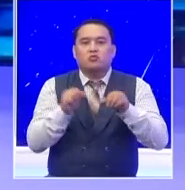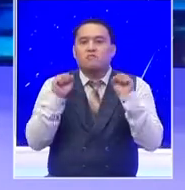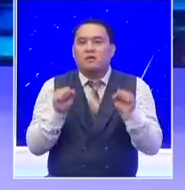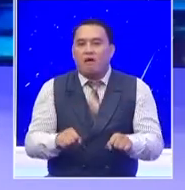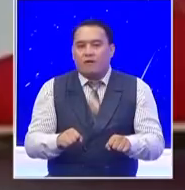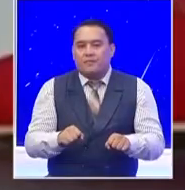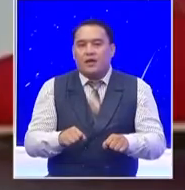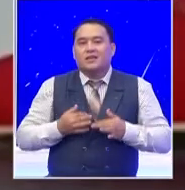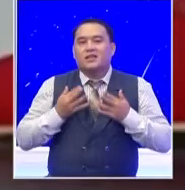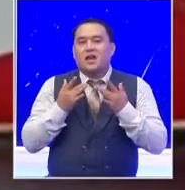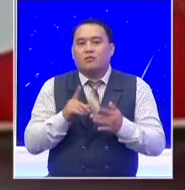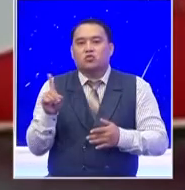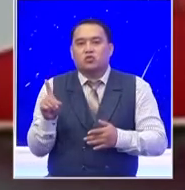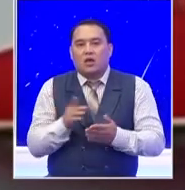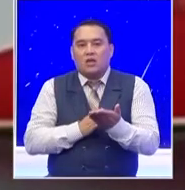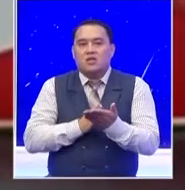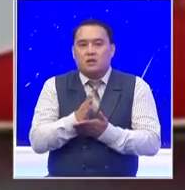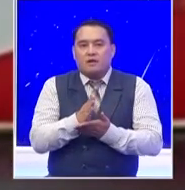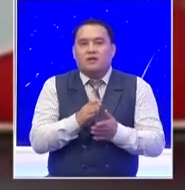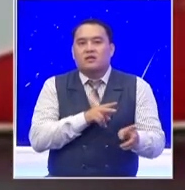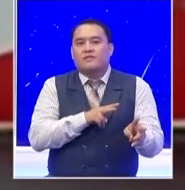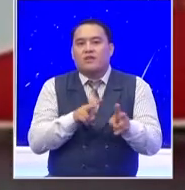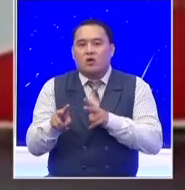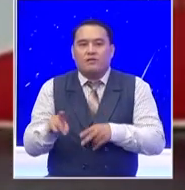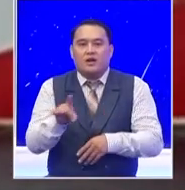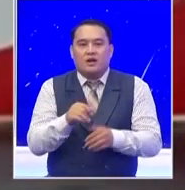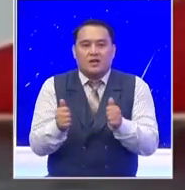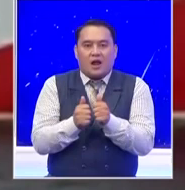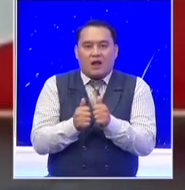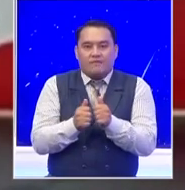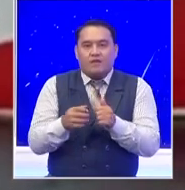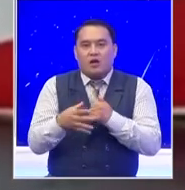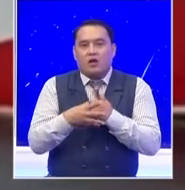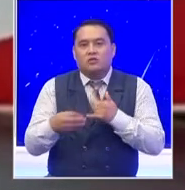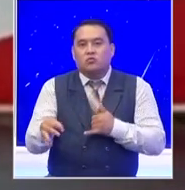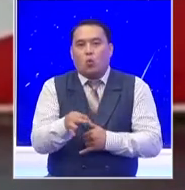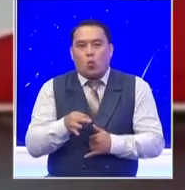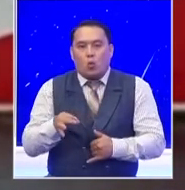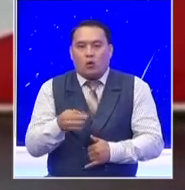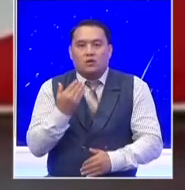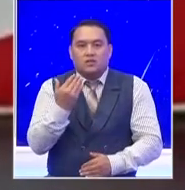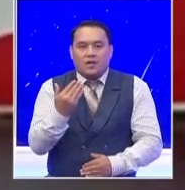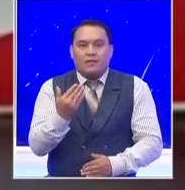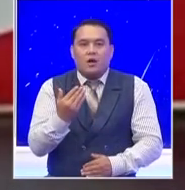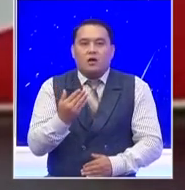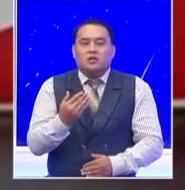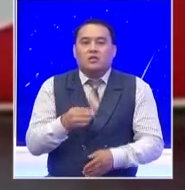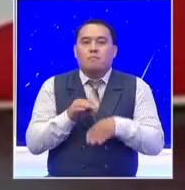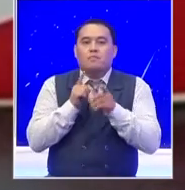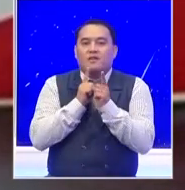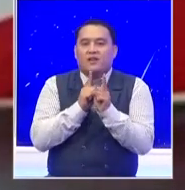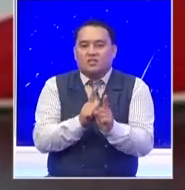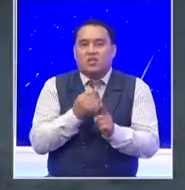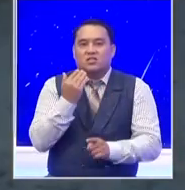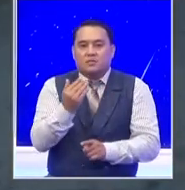права. Требует, чтобы направленное для сейсмической разведки в районе близ острова Кастеллориен судно «Орун Рейс» и сопровождающие